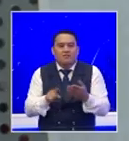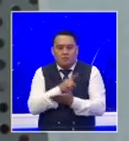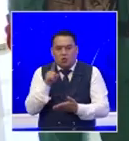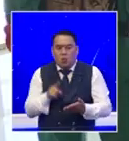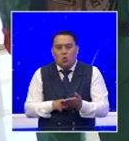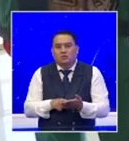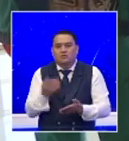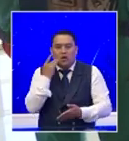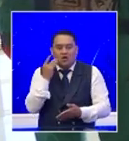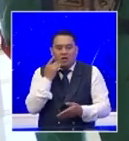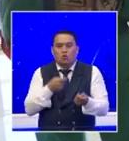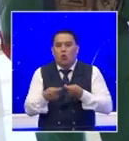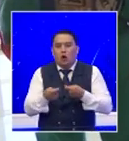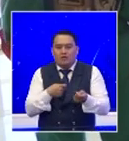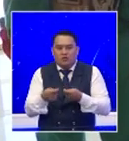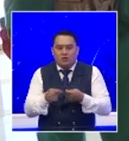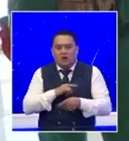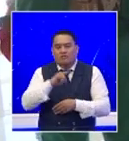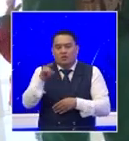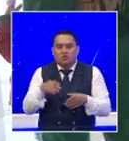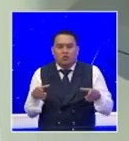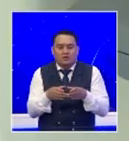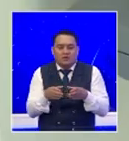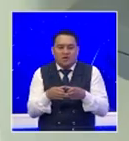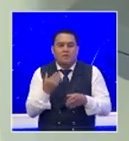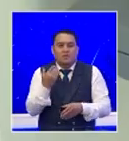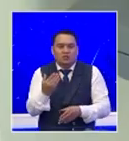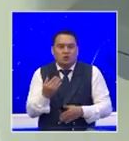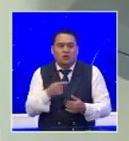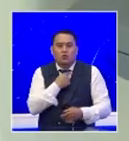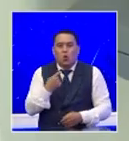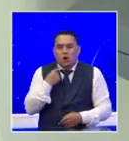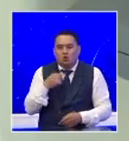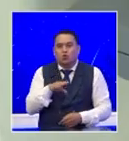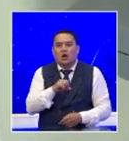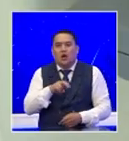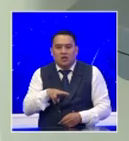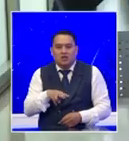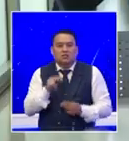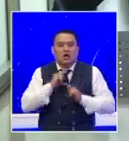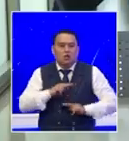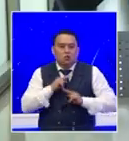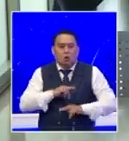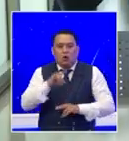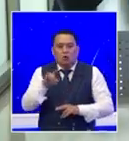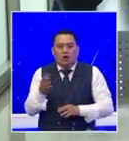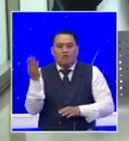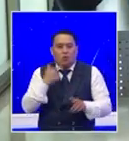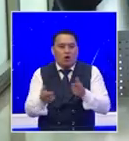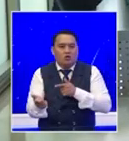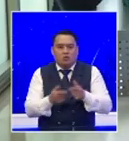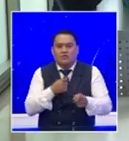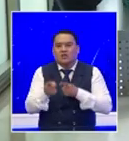главу угла всегда ставит руководство авиакомпании ЖТСУ. И в Талдыкургане, и в Ушарале. Сотрудники аэропорта давно готовы